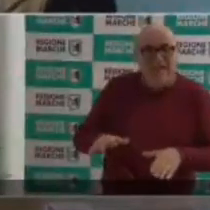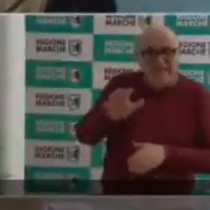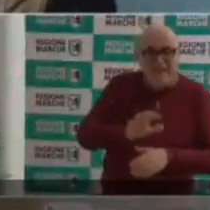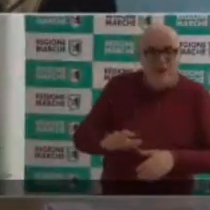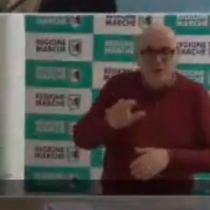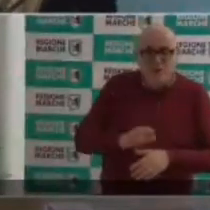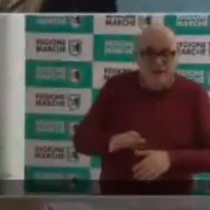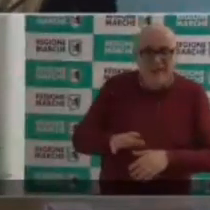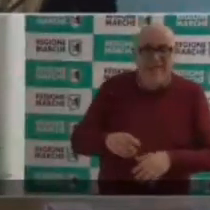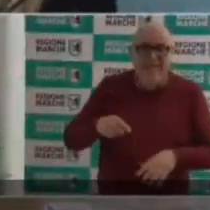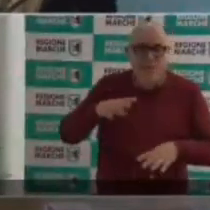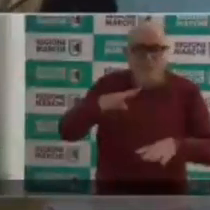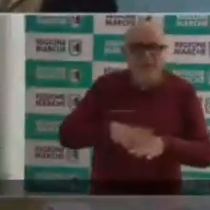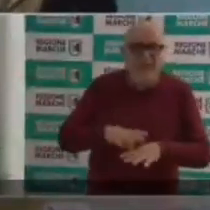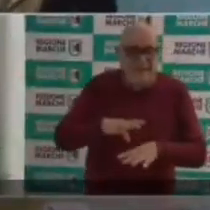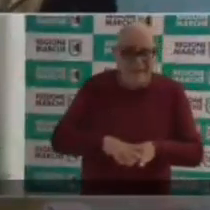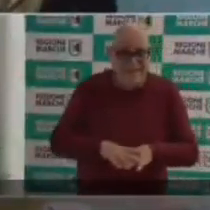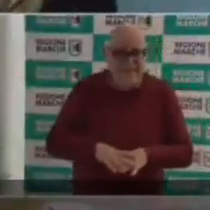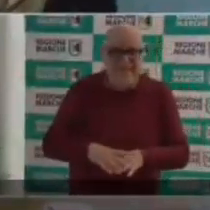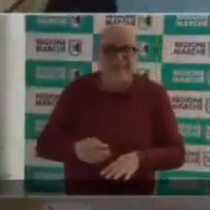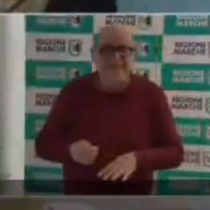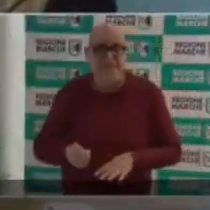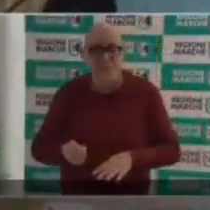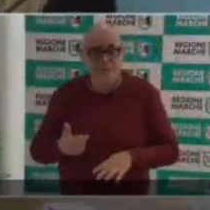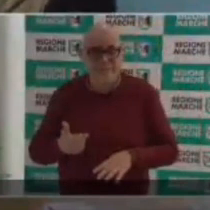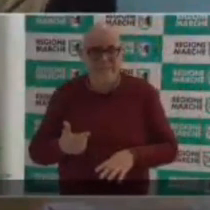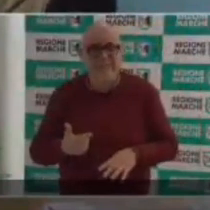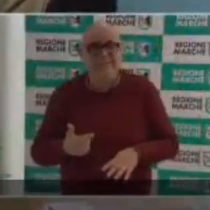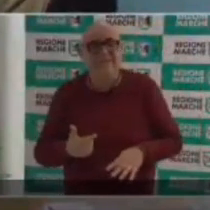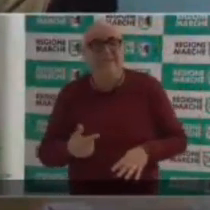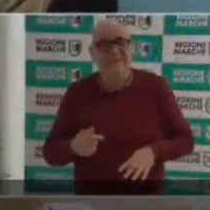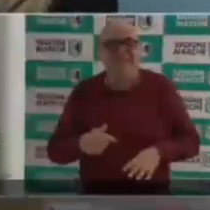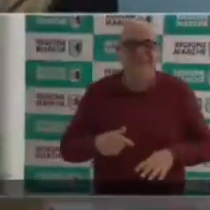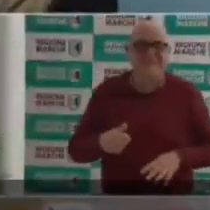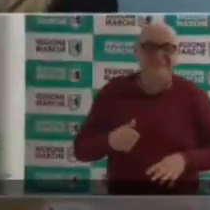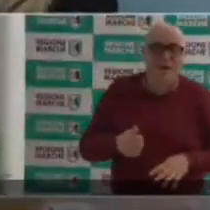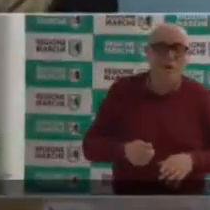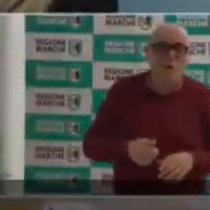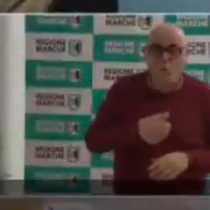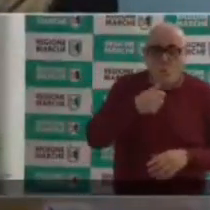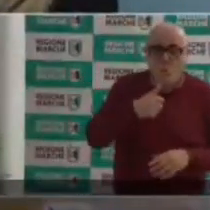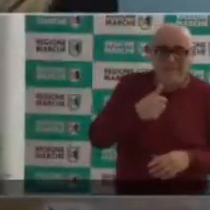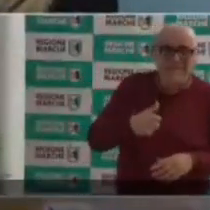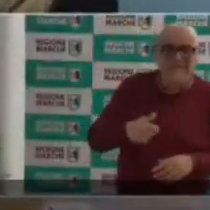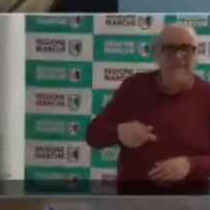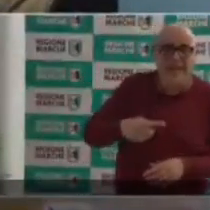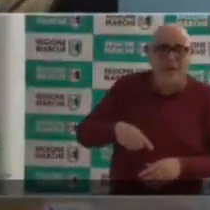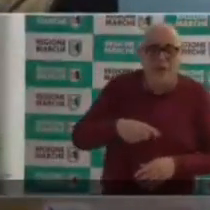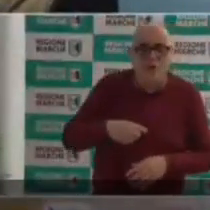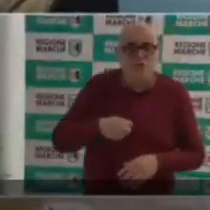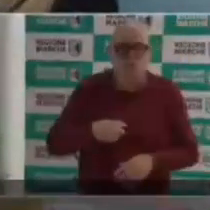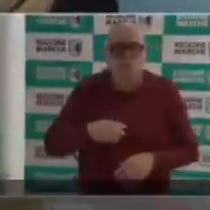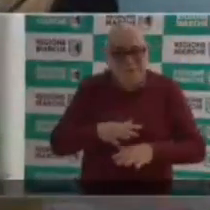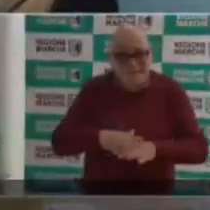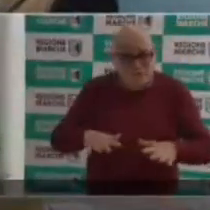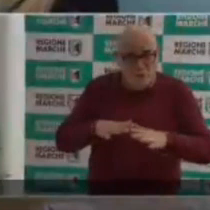importanti, ma poi per fare in modo che queste reti siano utili al nostro territorio, perché possa intercettare finanziamenti